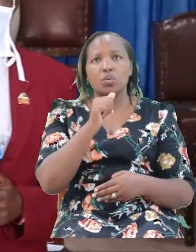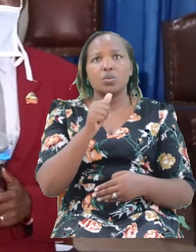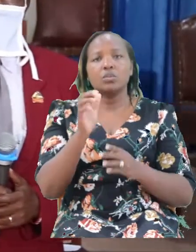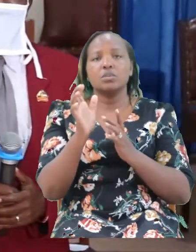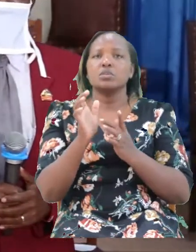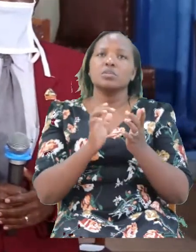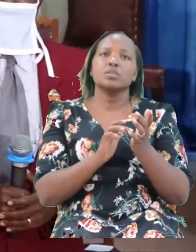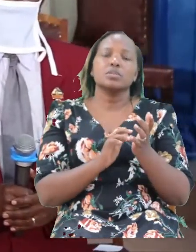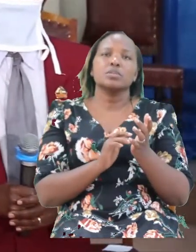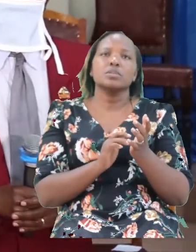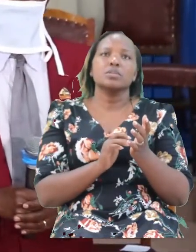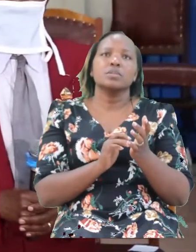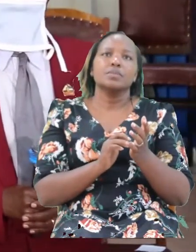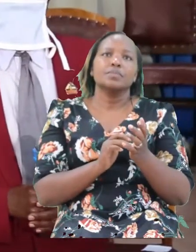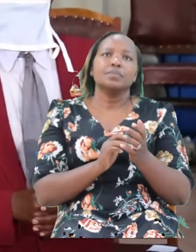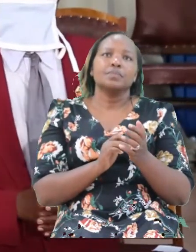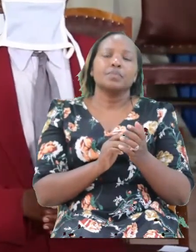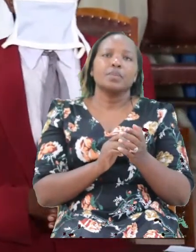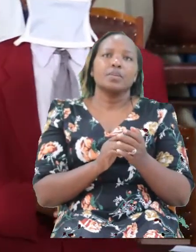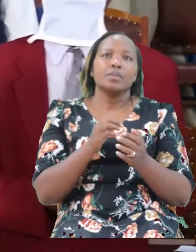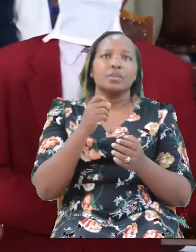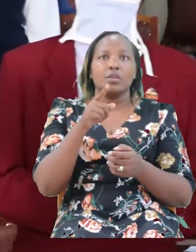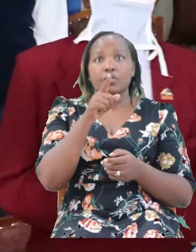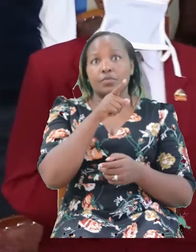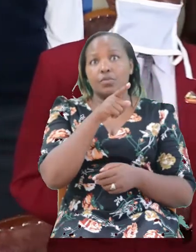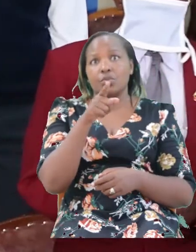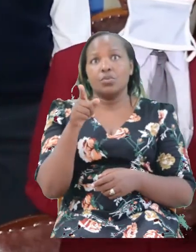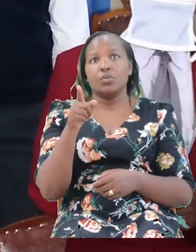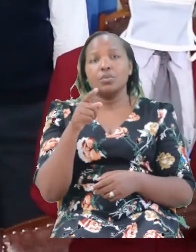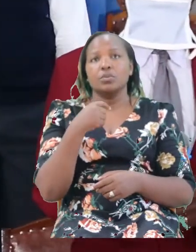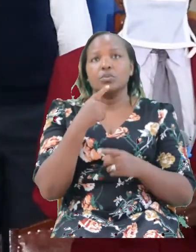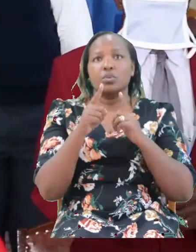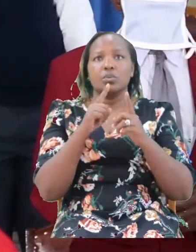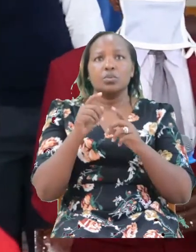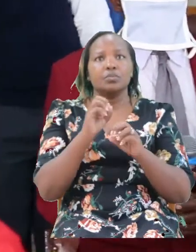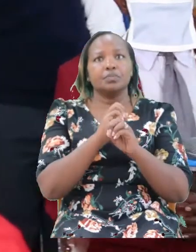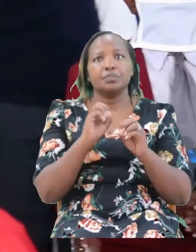wasiojua Yesu. Kama huwezi